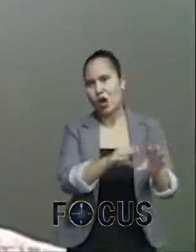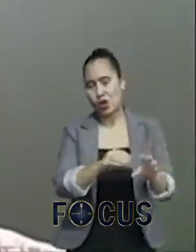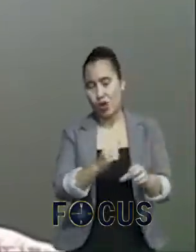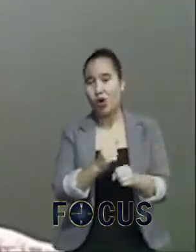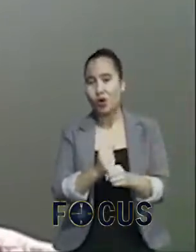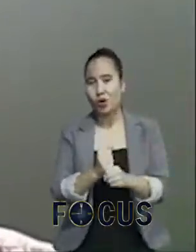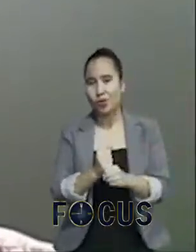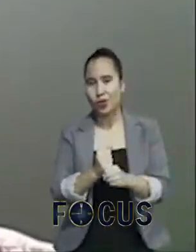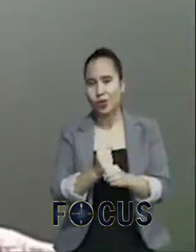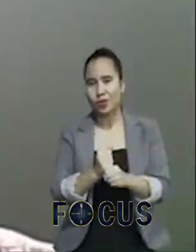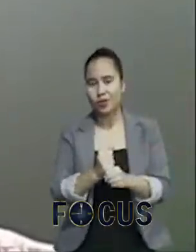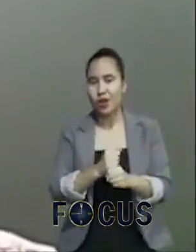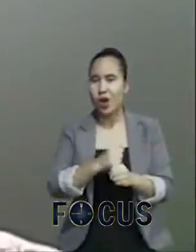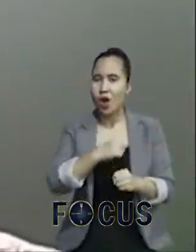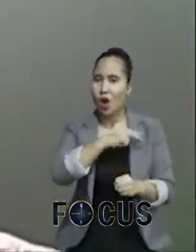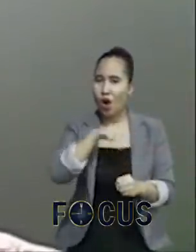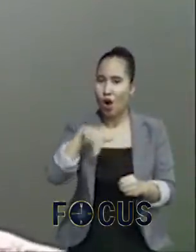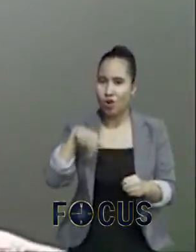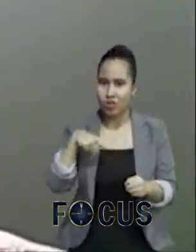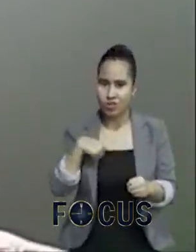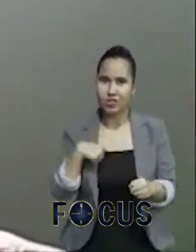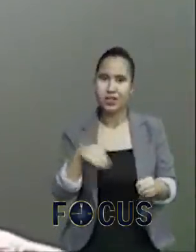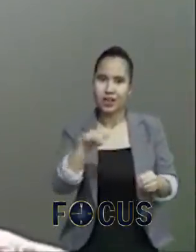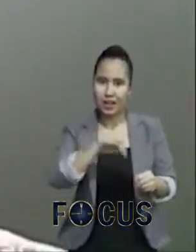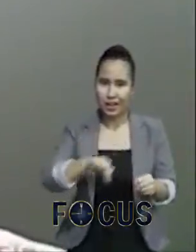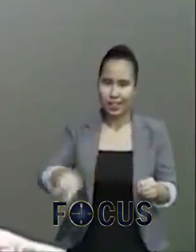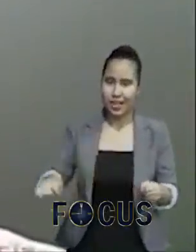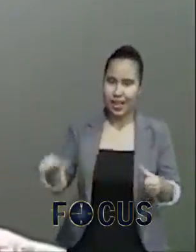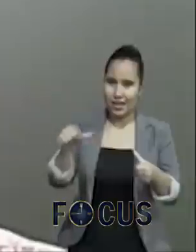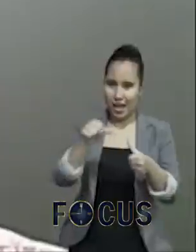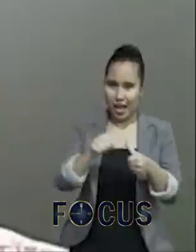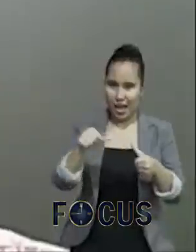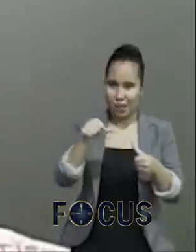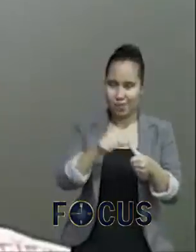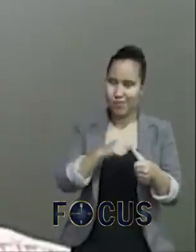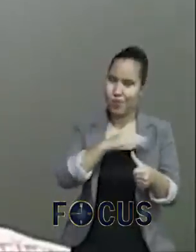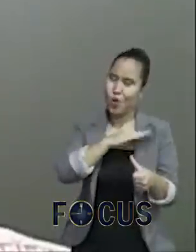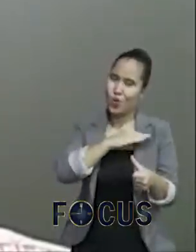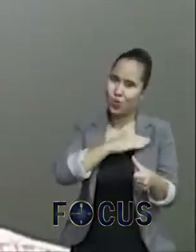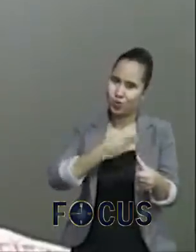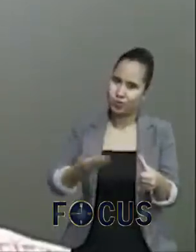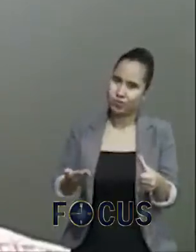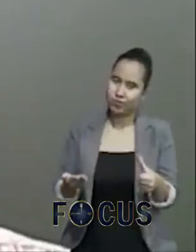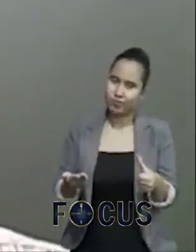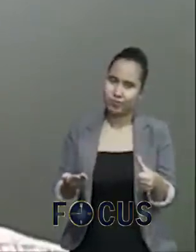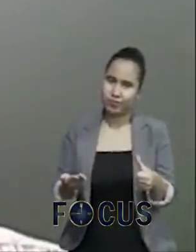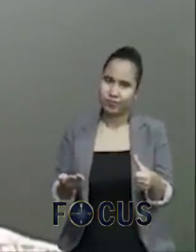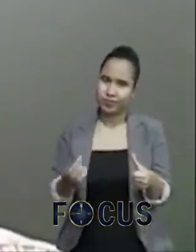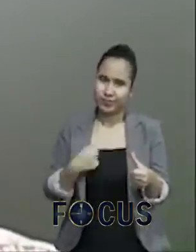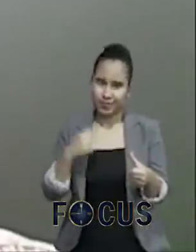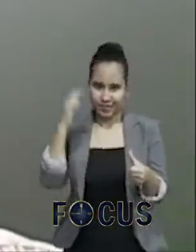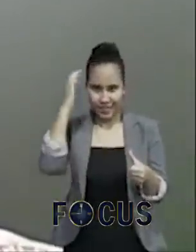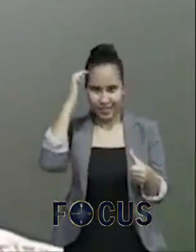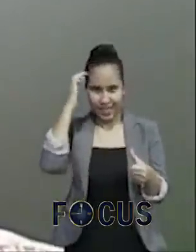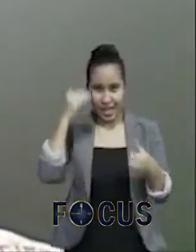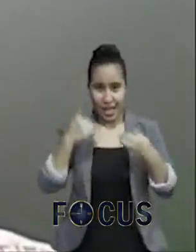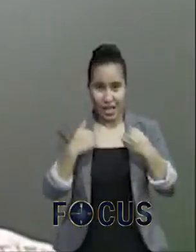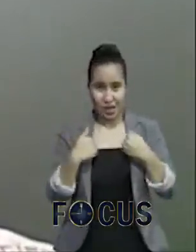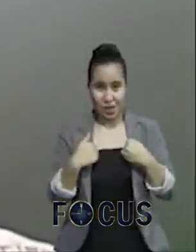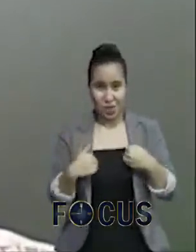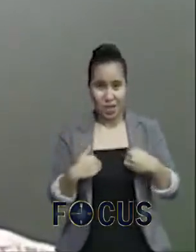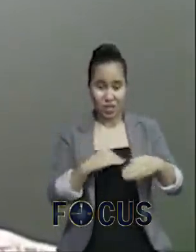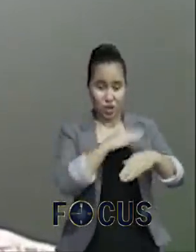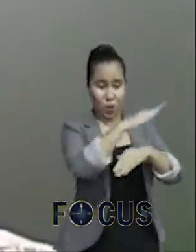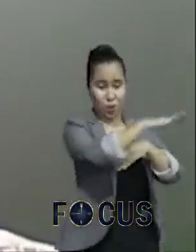ook met quarantaine nu aanpassingen in acht nemen. We denken nu dat als mensen vanuit